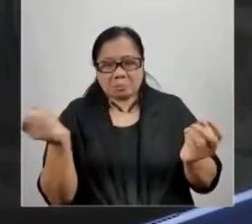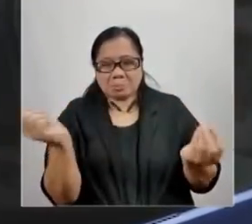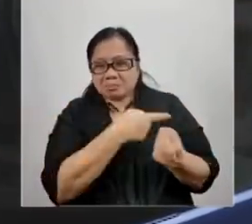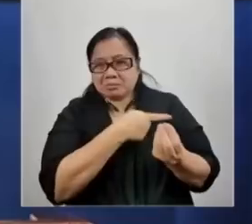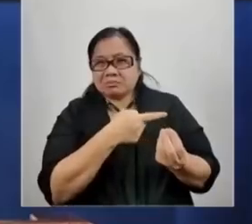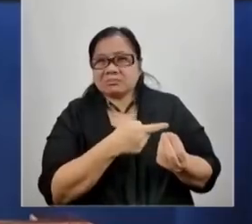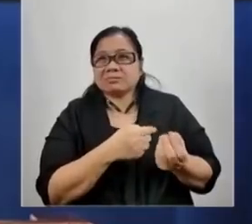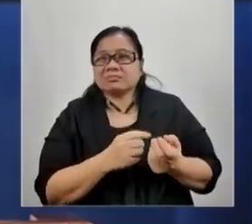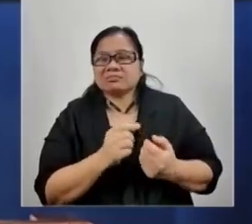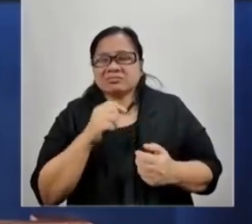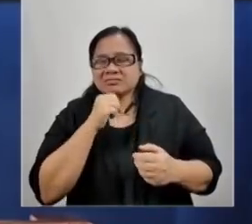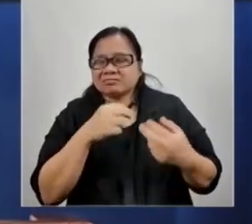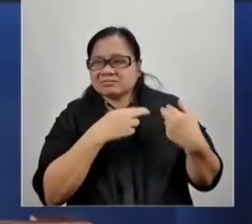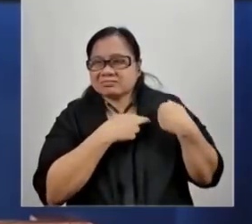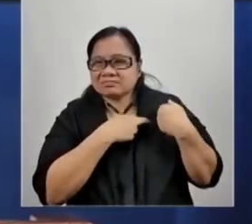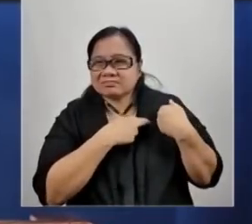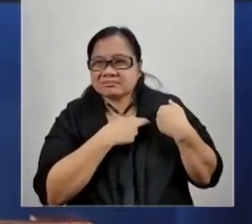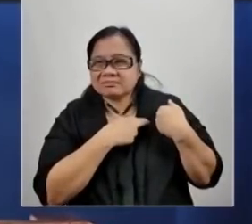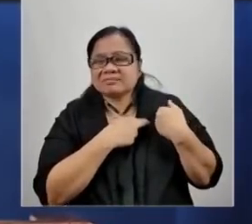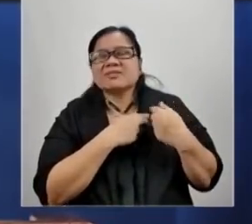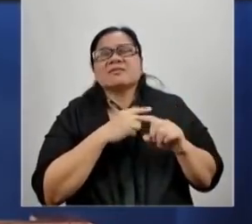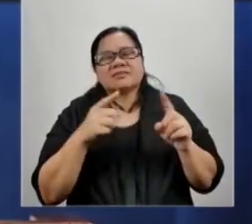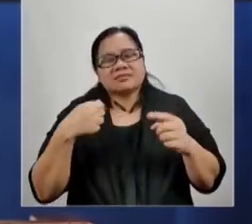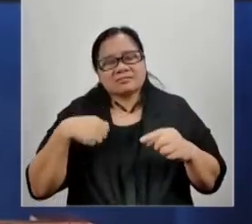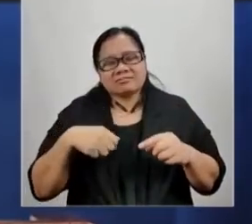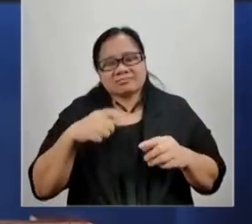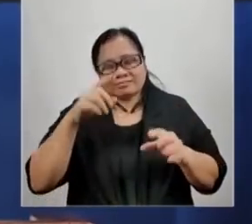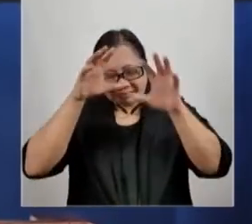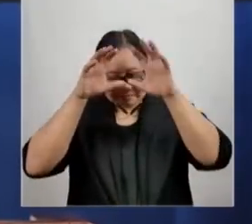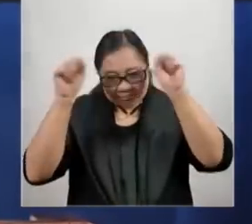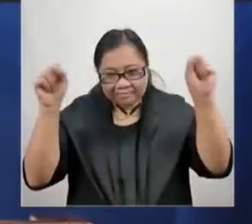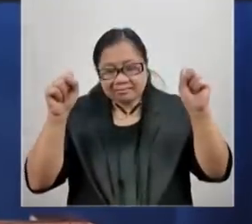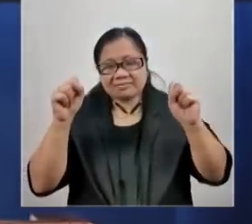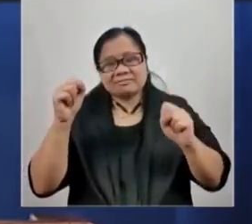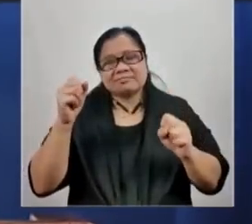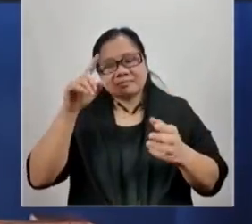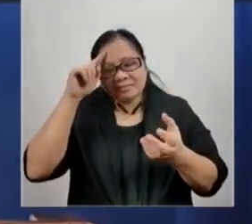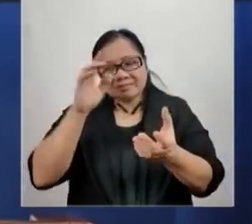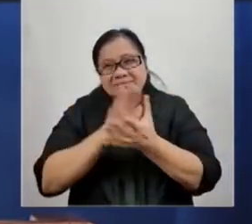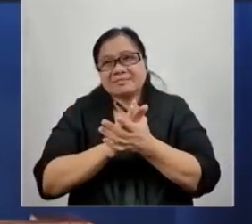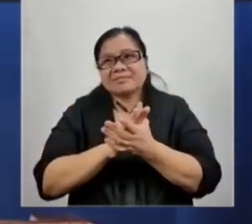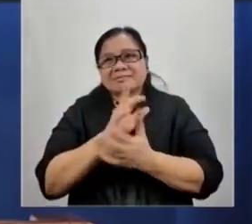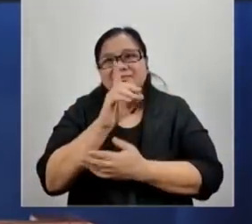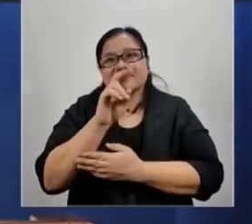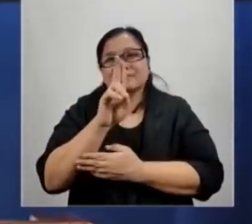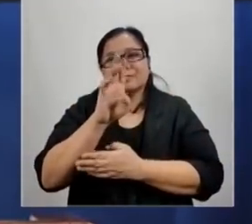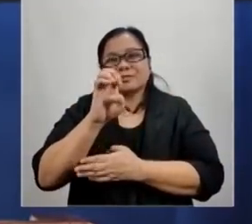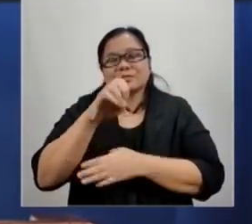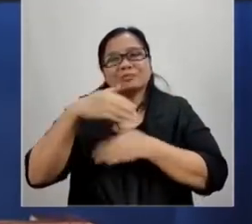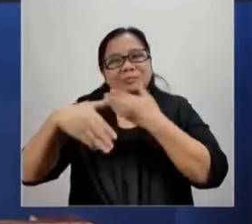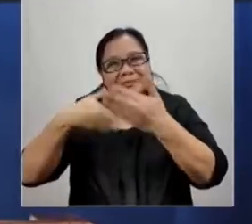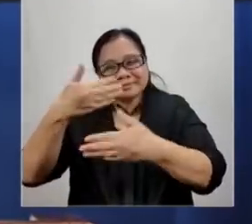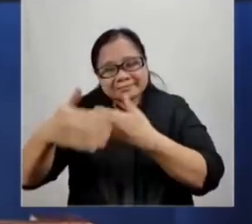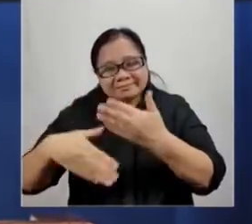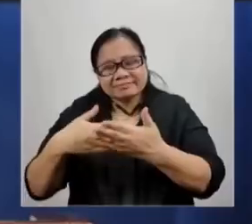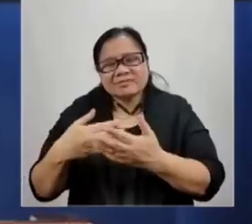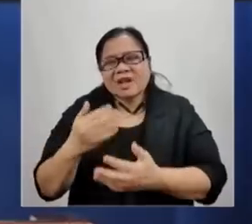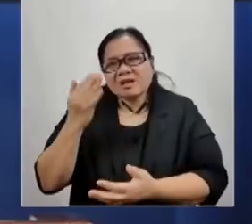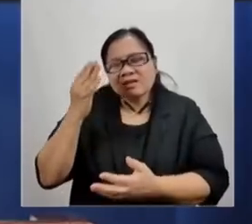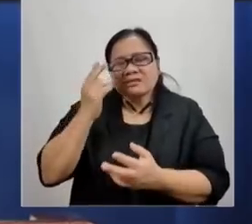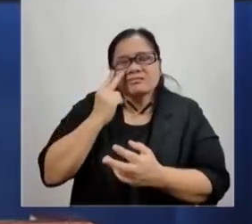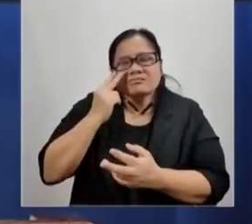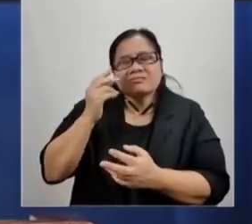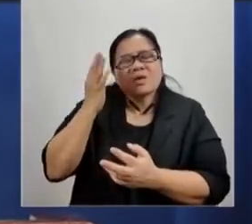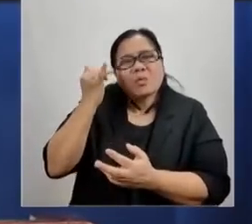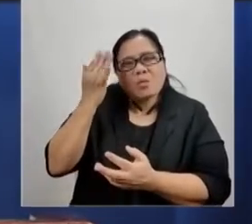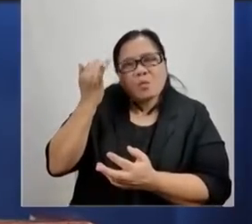nga, pero naniniwala din ang presidente sa due process. Tignan natin kung ano ang dahilan kung bakit minadali nila ito. Nag-convince